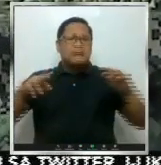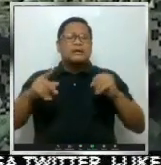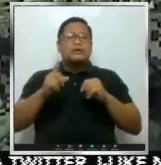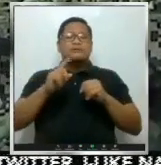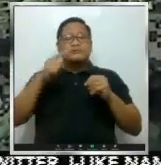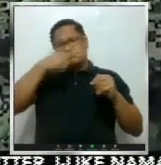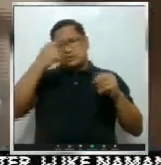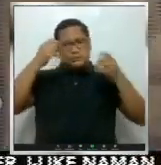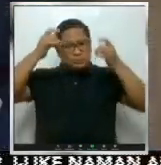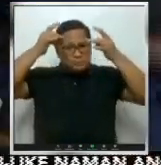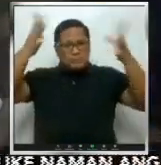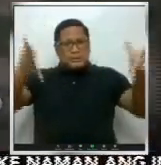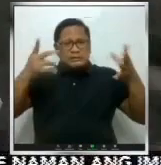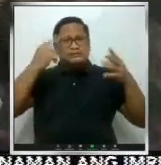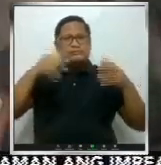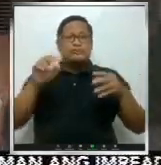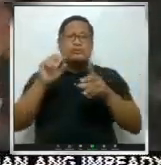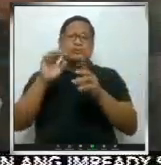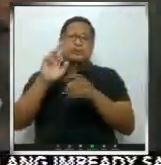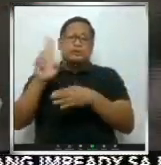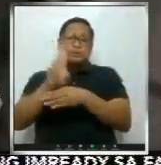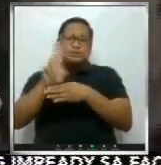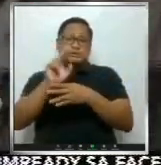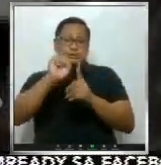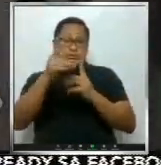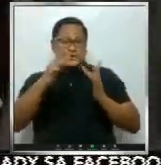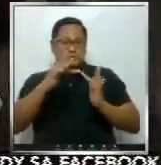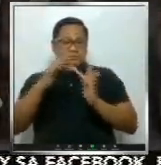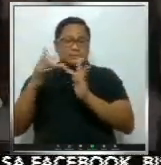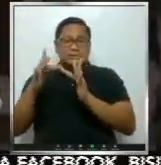ng social media. Naharap sa patong-patong na